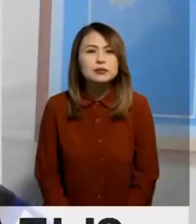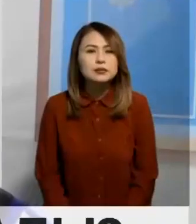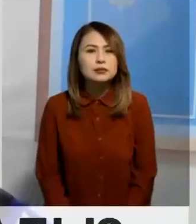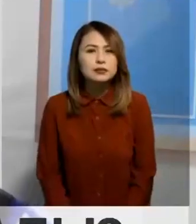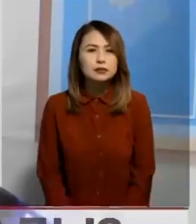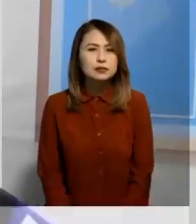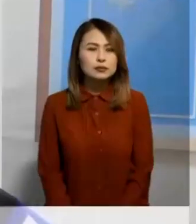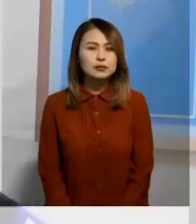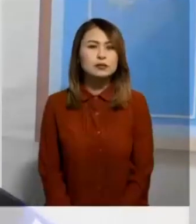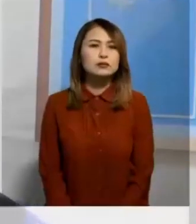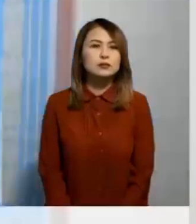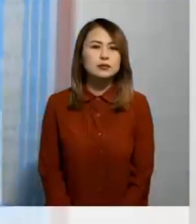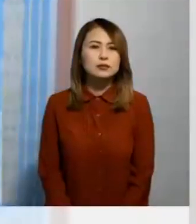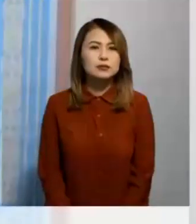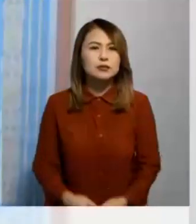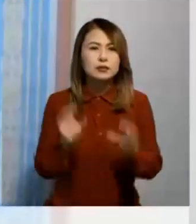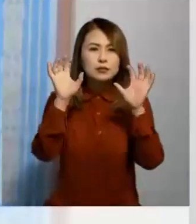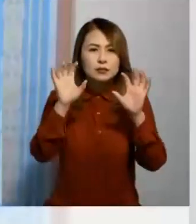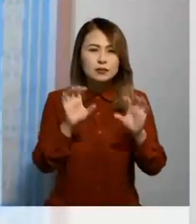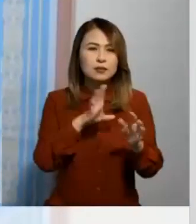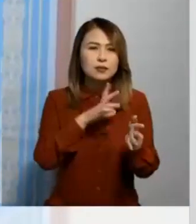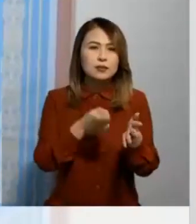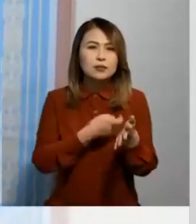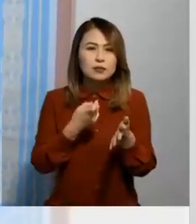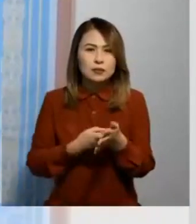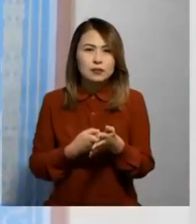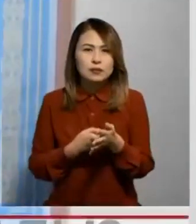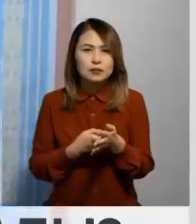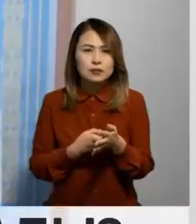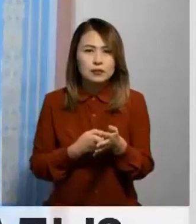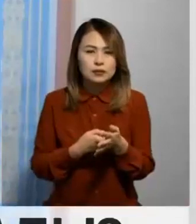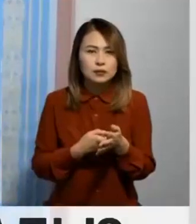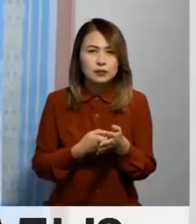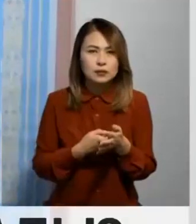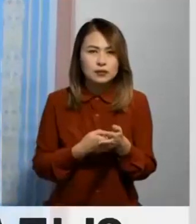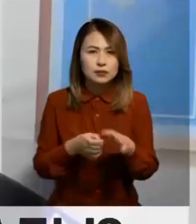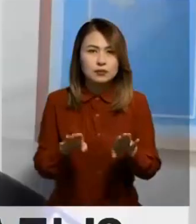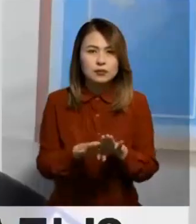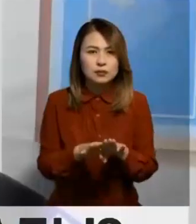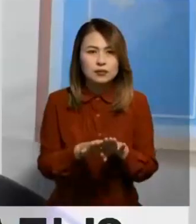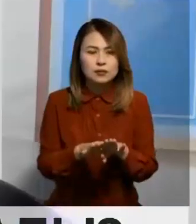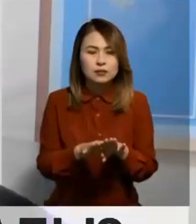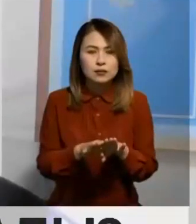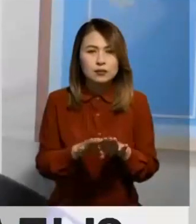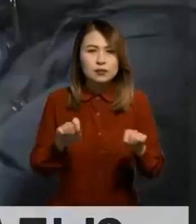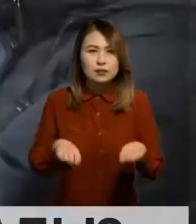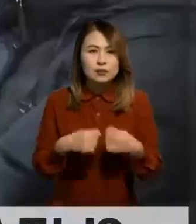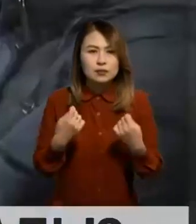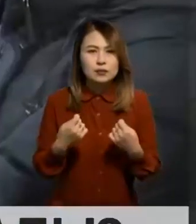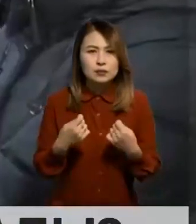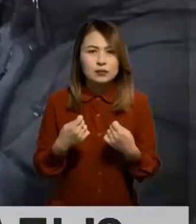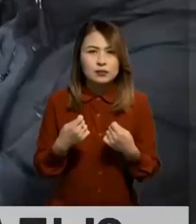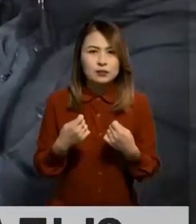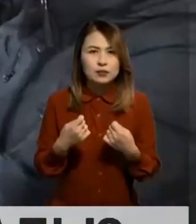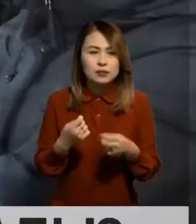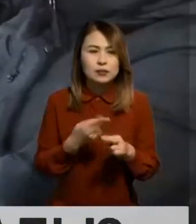Заң бойынша тергеу 3 ай жүргізіледі. Тағы бір ескеретін жай, ол біз соңғы инстанция болмаймыз. Құқық бұзушылық табылған жағдайда материал